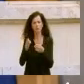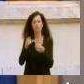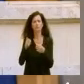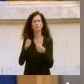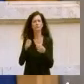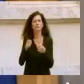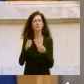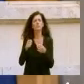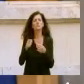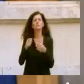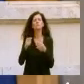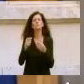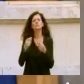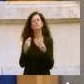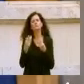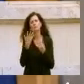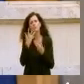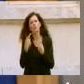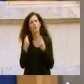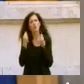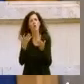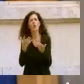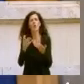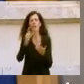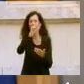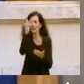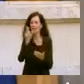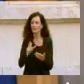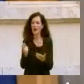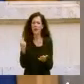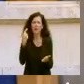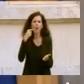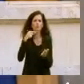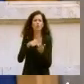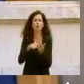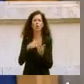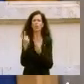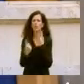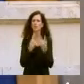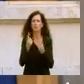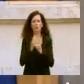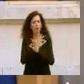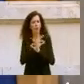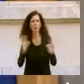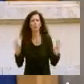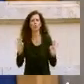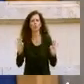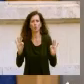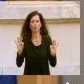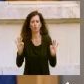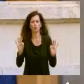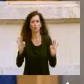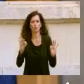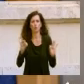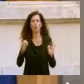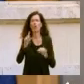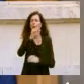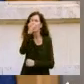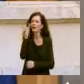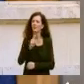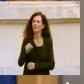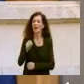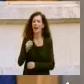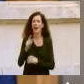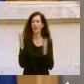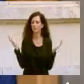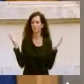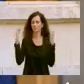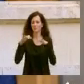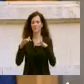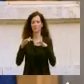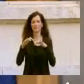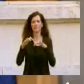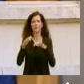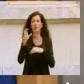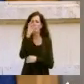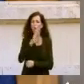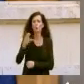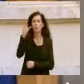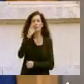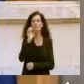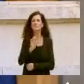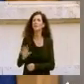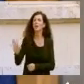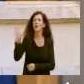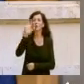paese torni immediatamente a essere la meta sicura ambita dei turisti